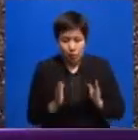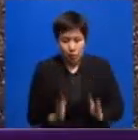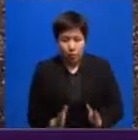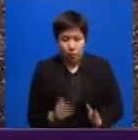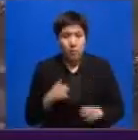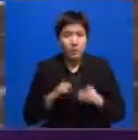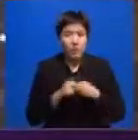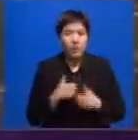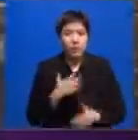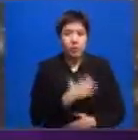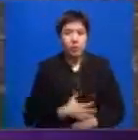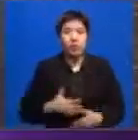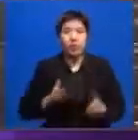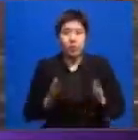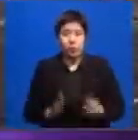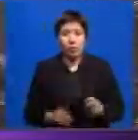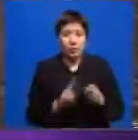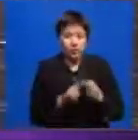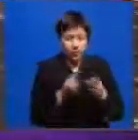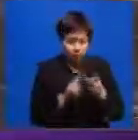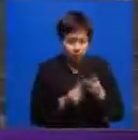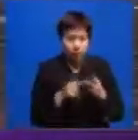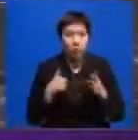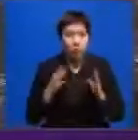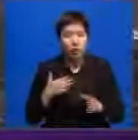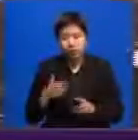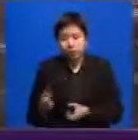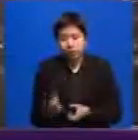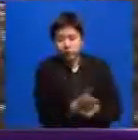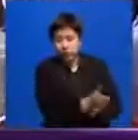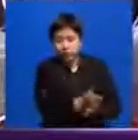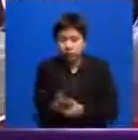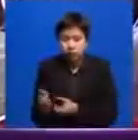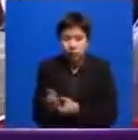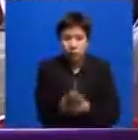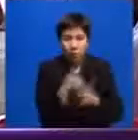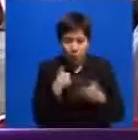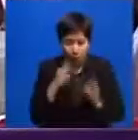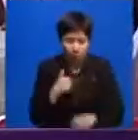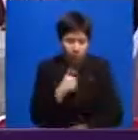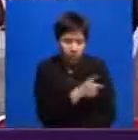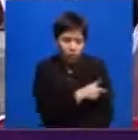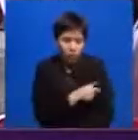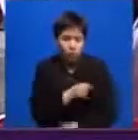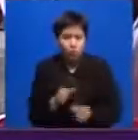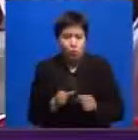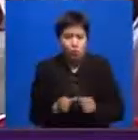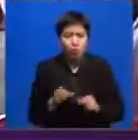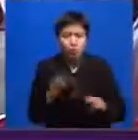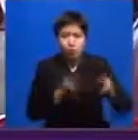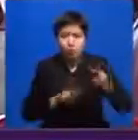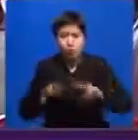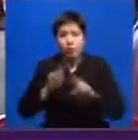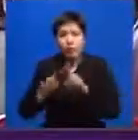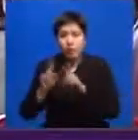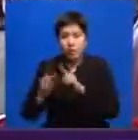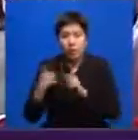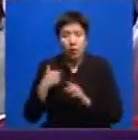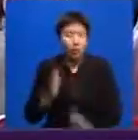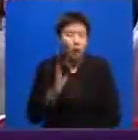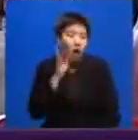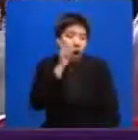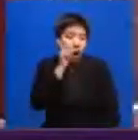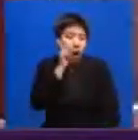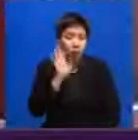คนหรือให้บริการตรวจสุขภาพกลุ่มนักดับเพลิงพนักงานรักษาความปลอดภัยที่ต้องอยู่เฝ้าสถานประกอบการผู้สื่อ